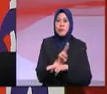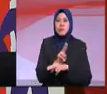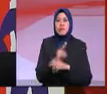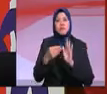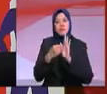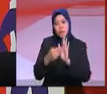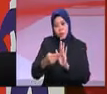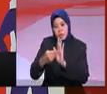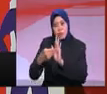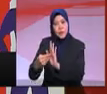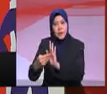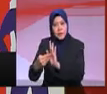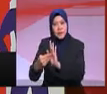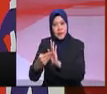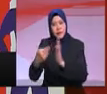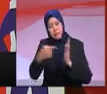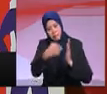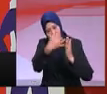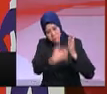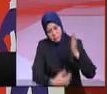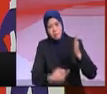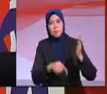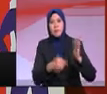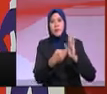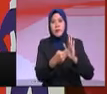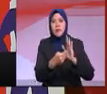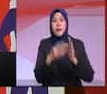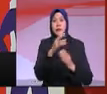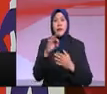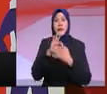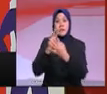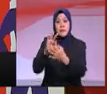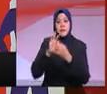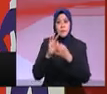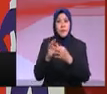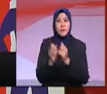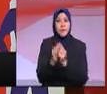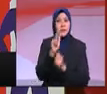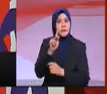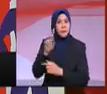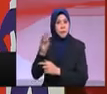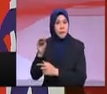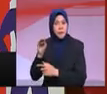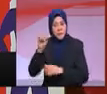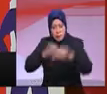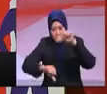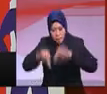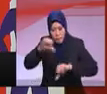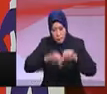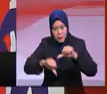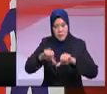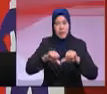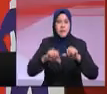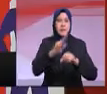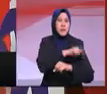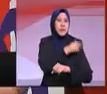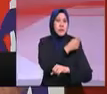tapi bukti-bukti. Dan kerjasama padu di Kementerian Kesihatan sendiri, iaitu di makmal, di